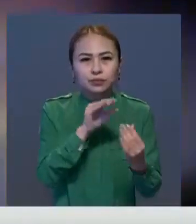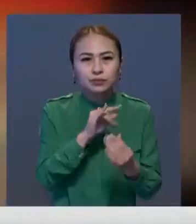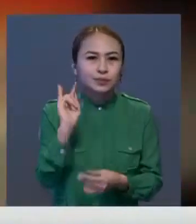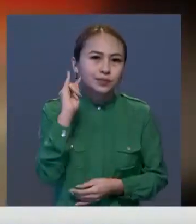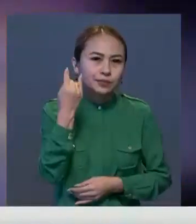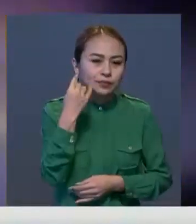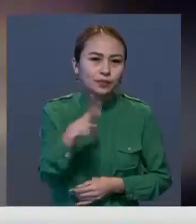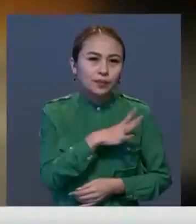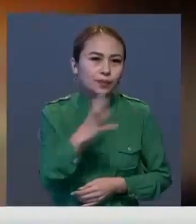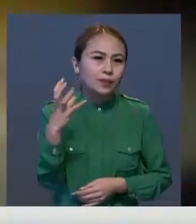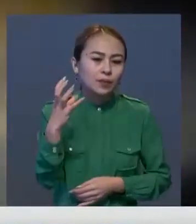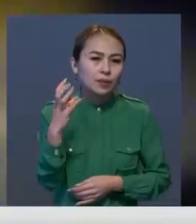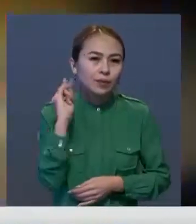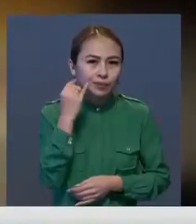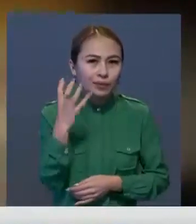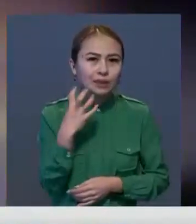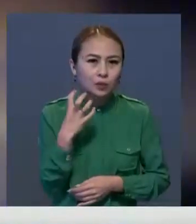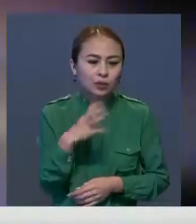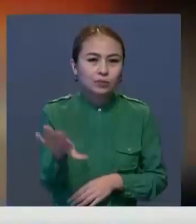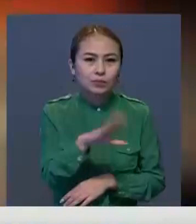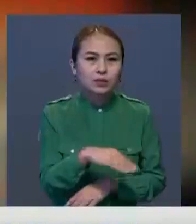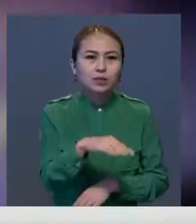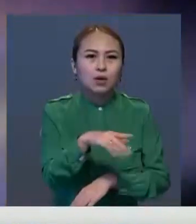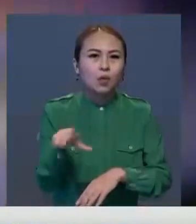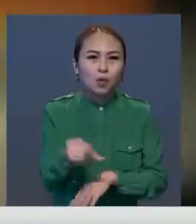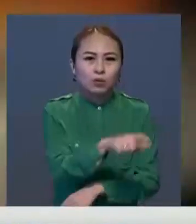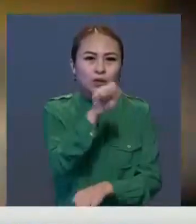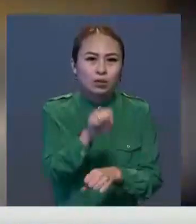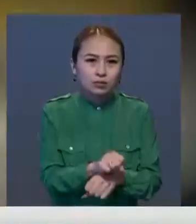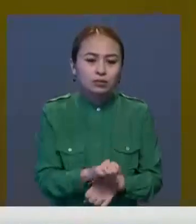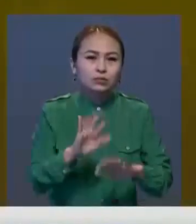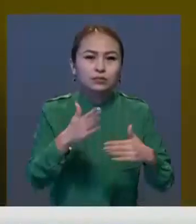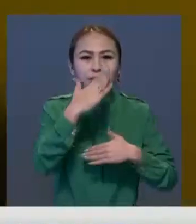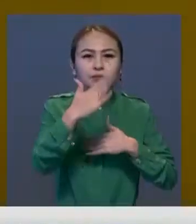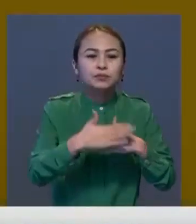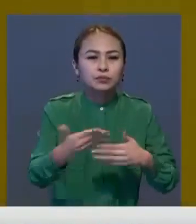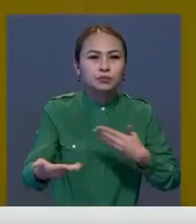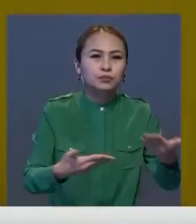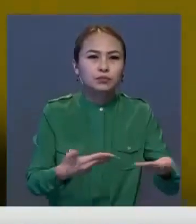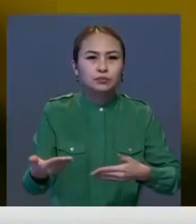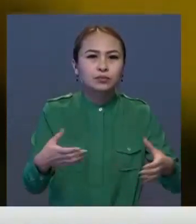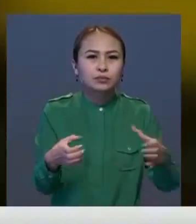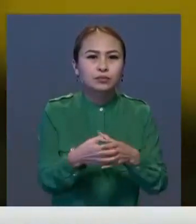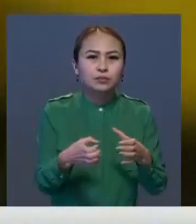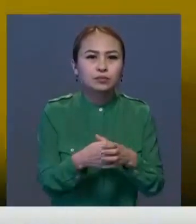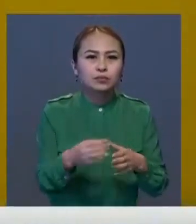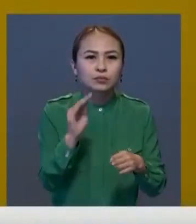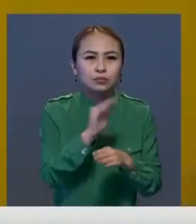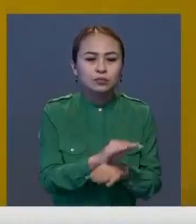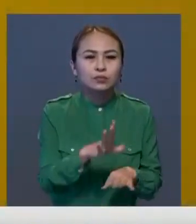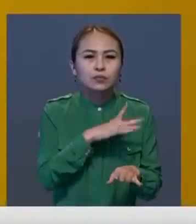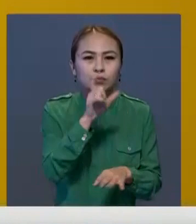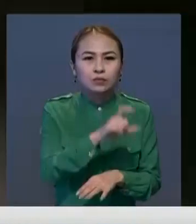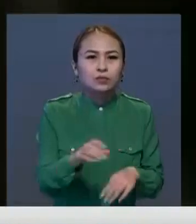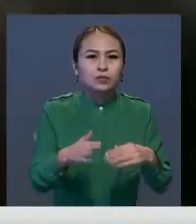көліктері Қызылорда Павлодар тас жолының орта шебінде тоқтап қалған. Ең жақын елді мекенге жаяу жетпек болған көліктің жүргізушісі